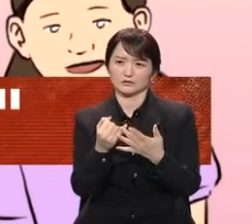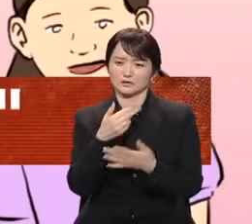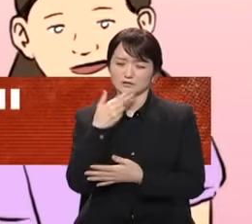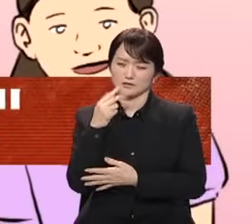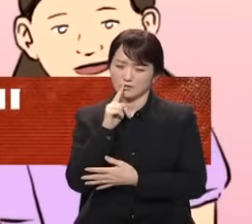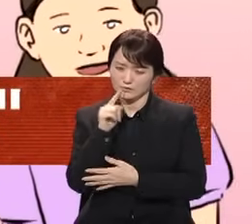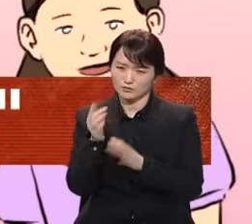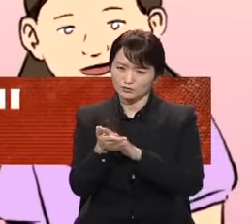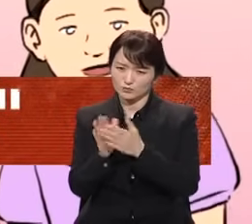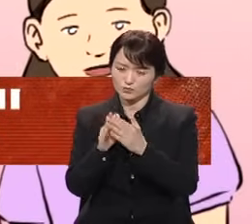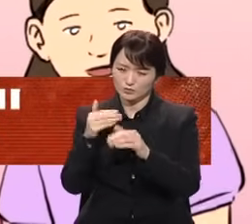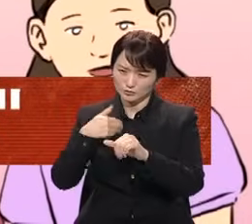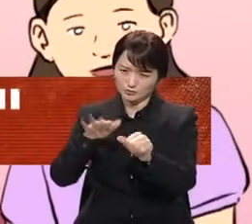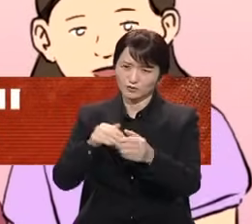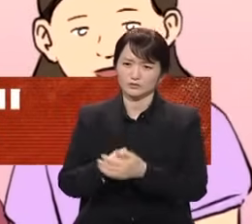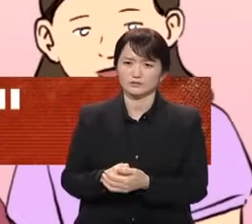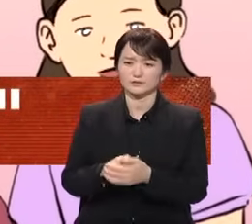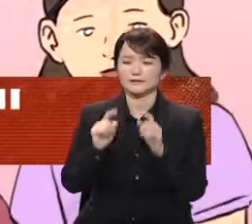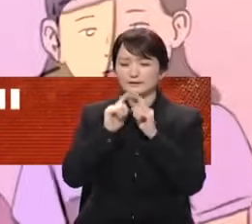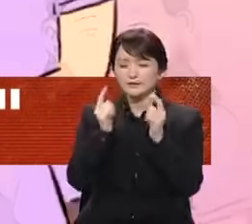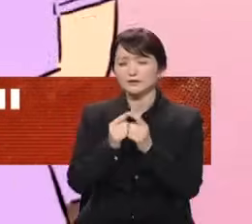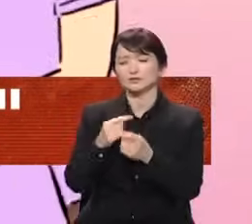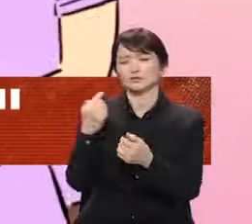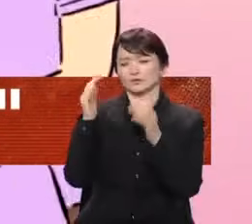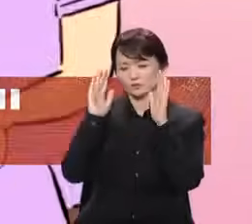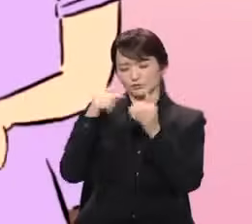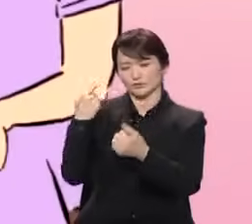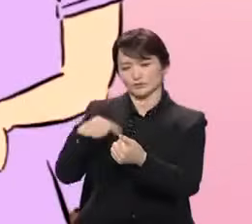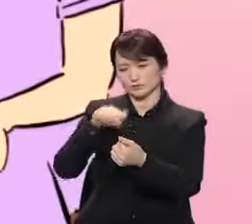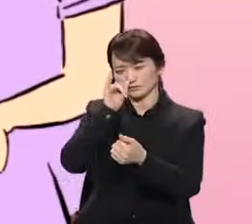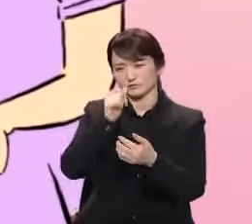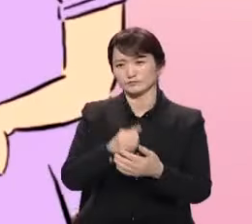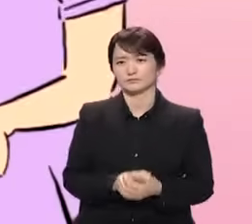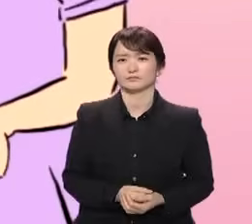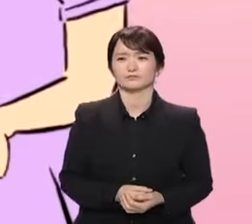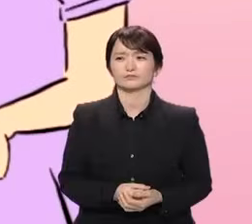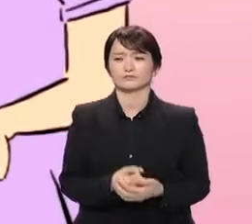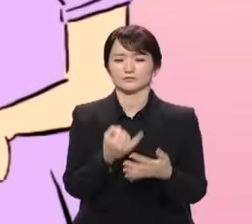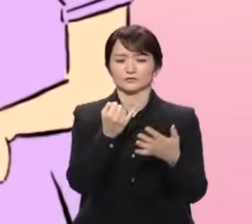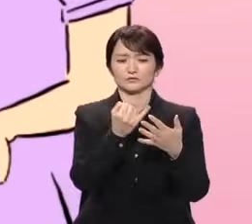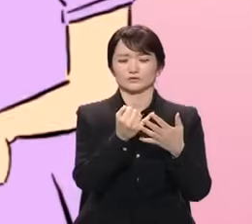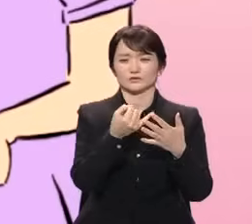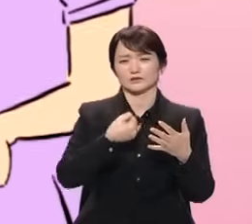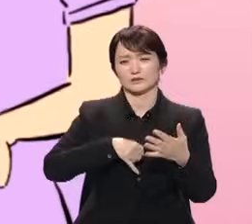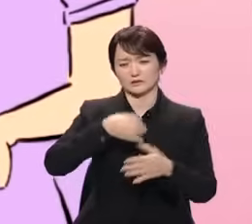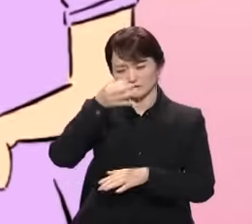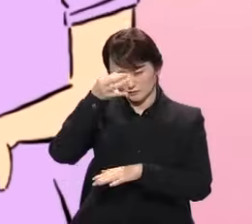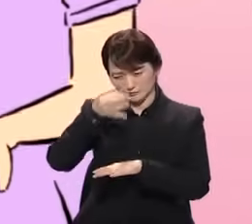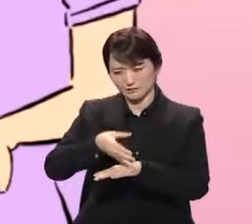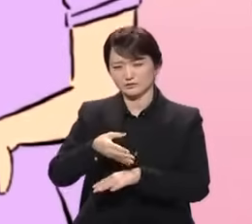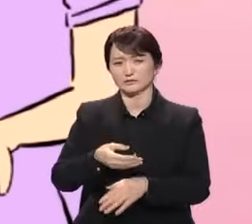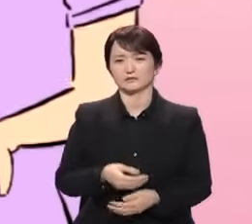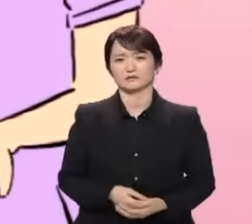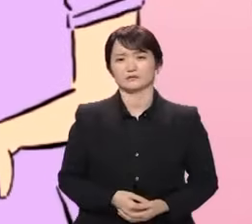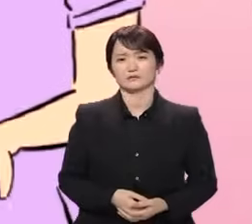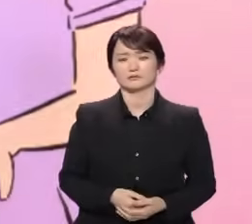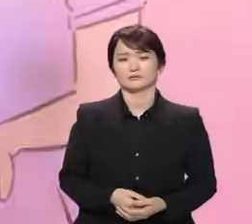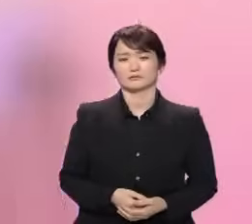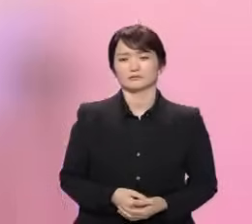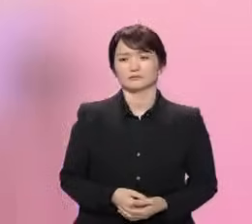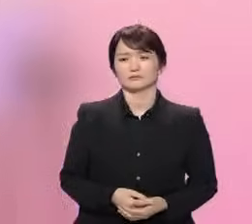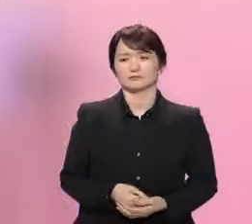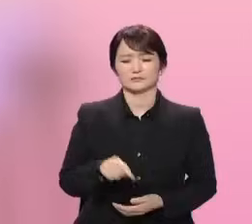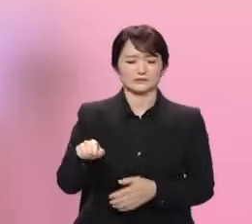이런 것도 있고 이 지금 좀 생각해 보면 둘째한테 정말 미안했다라고 합니다. 아 이거는